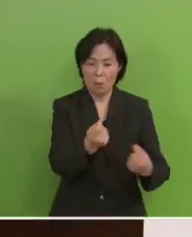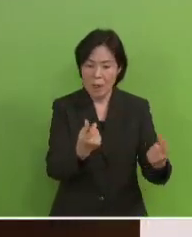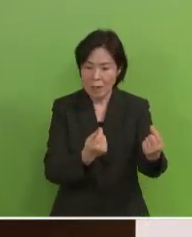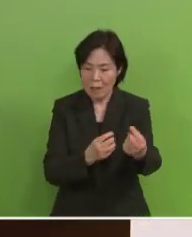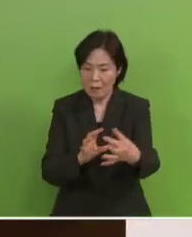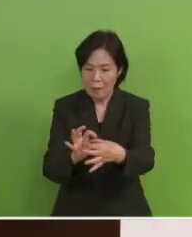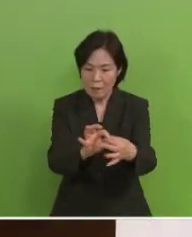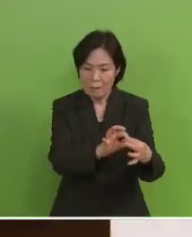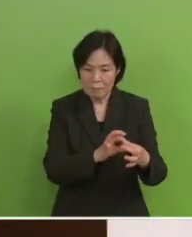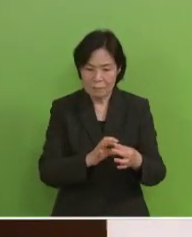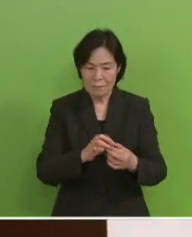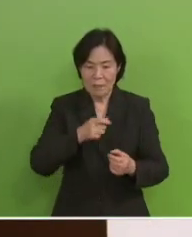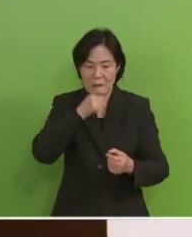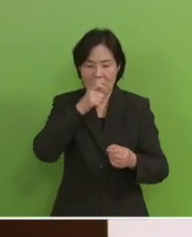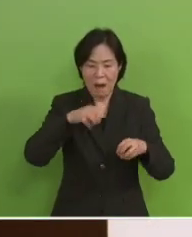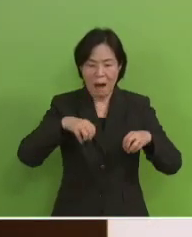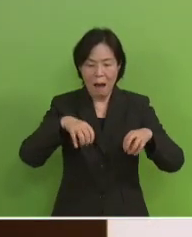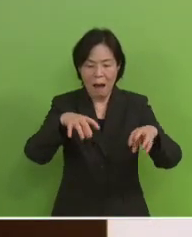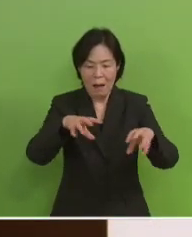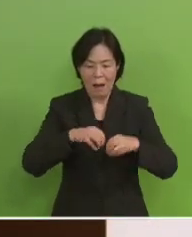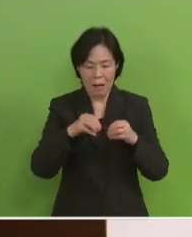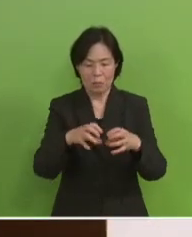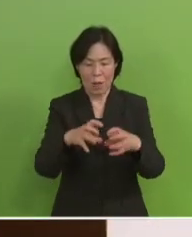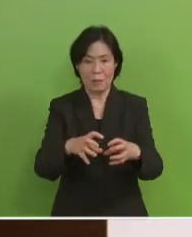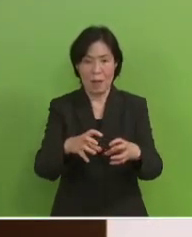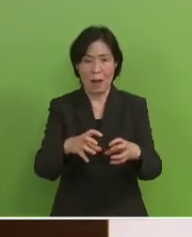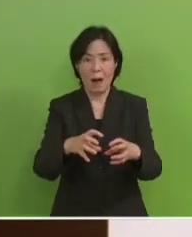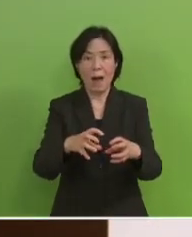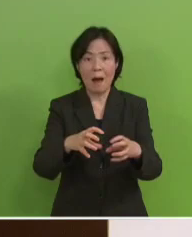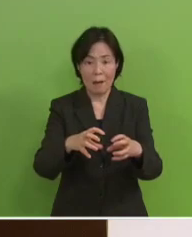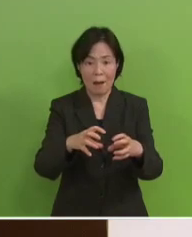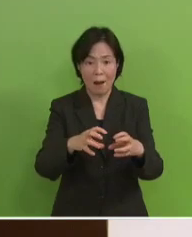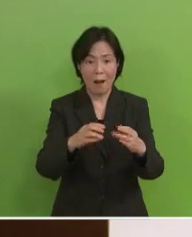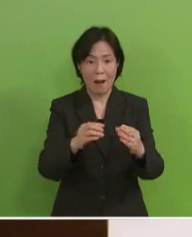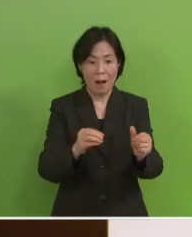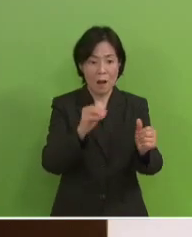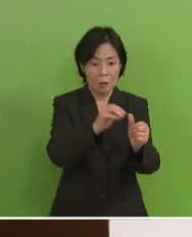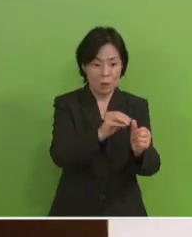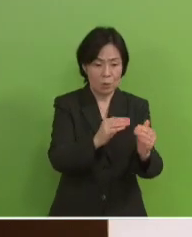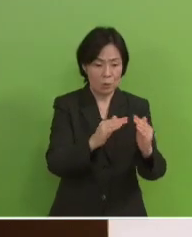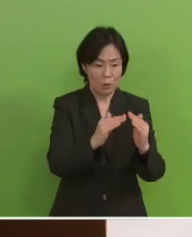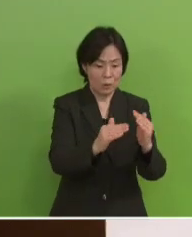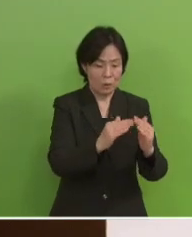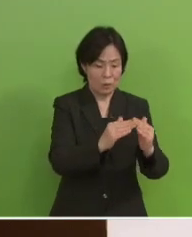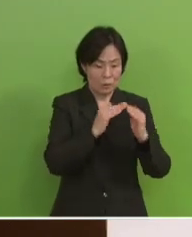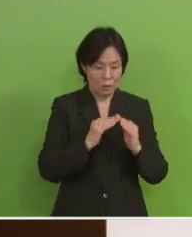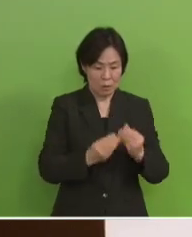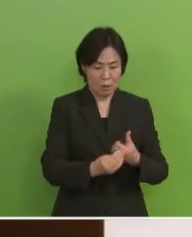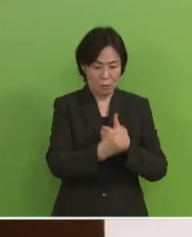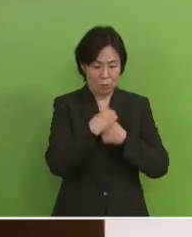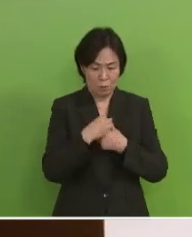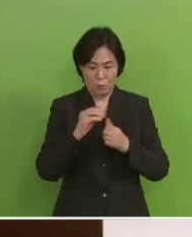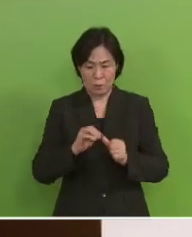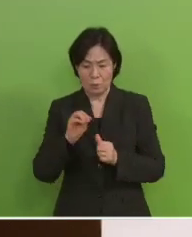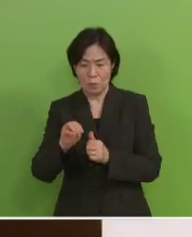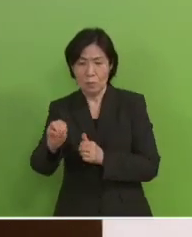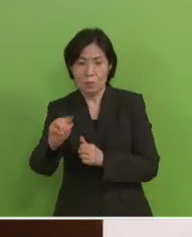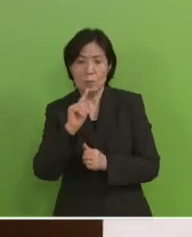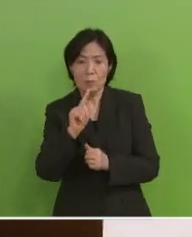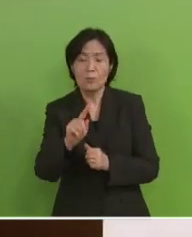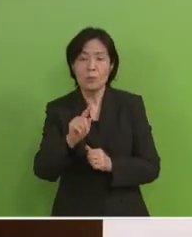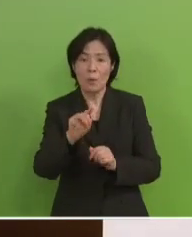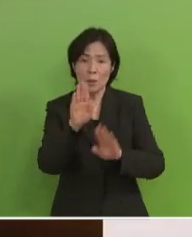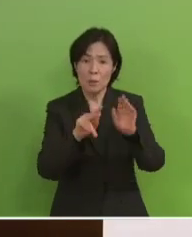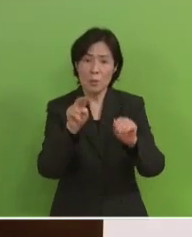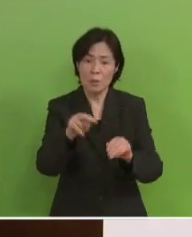やはり繁華街クラスター関連から二次感染3次感染という風な傾向が読み取れるということは皆さんもお